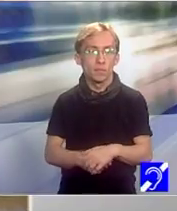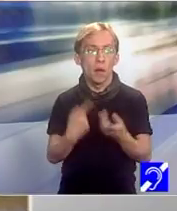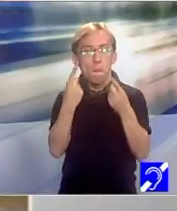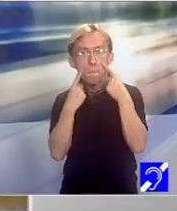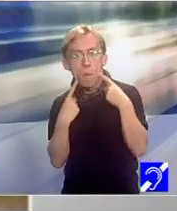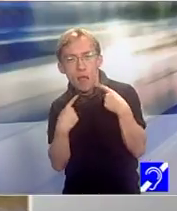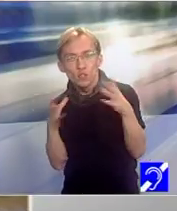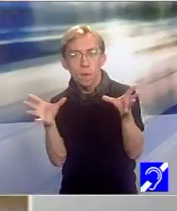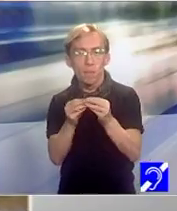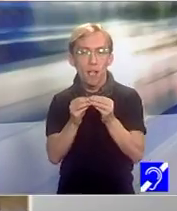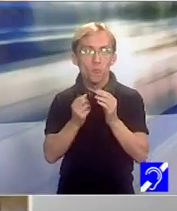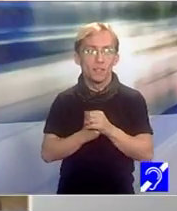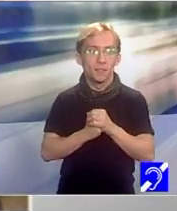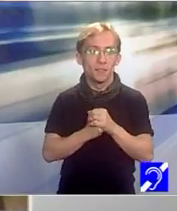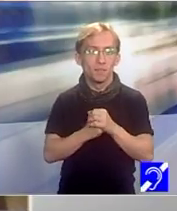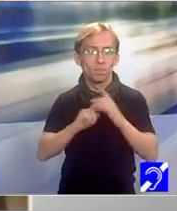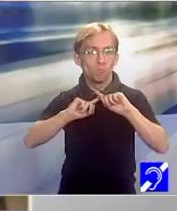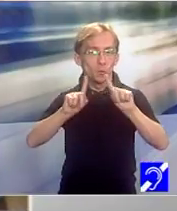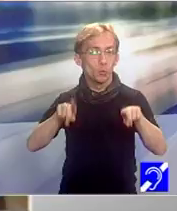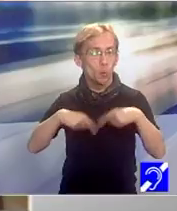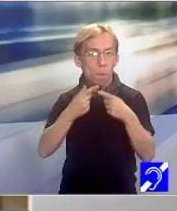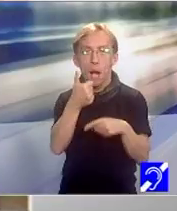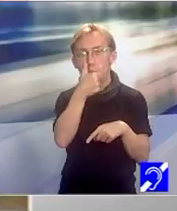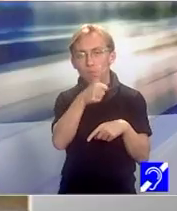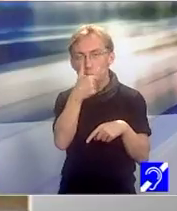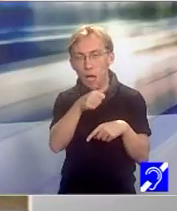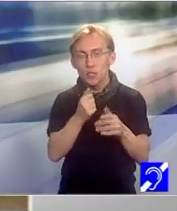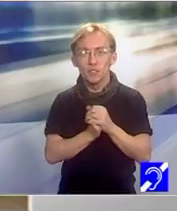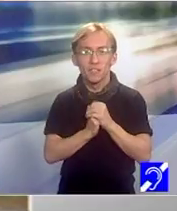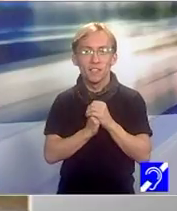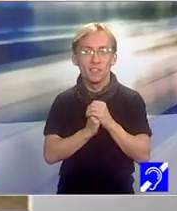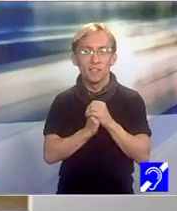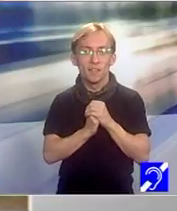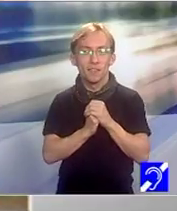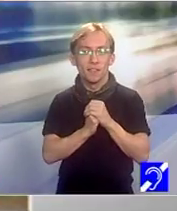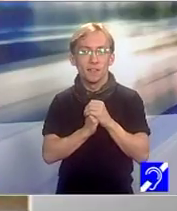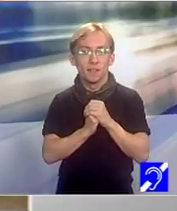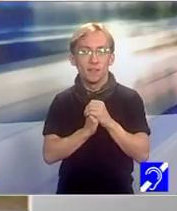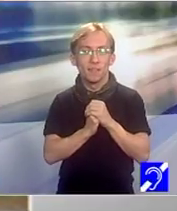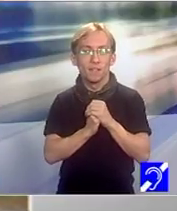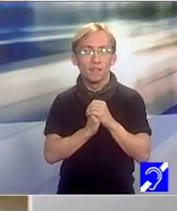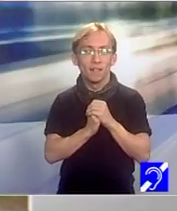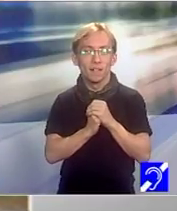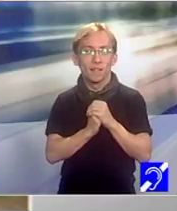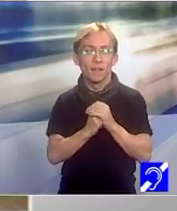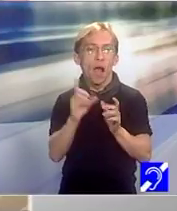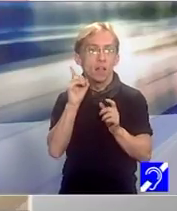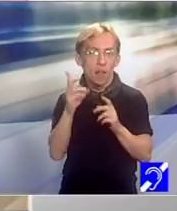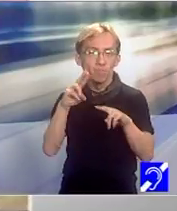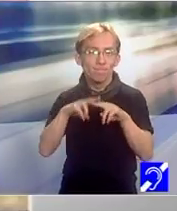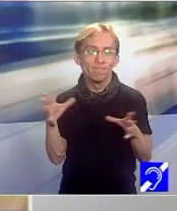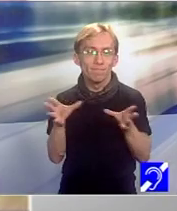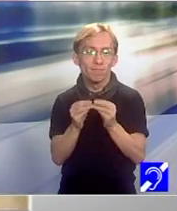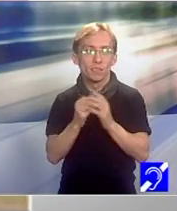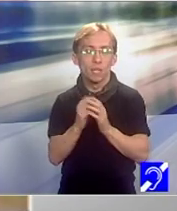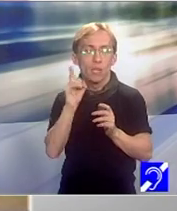Plângem împreună după eșecuri. Da, îmi dă foarte mare satisfacție. Copiii